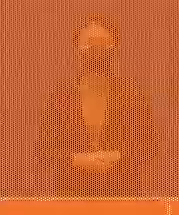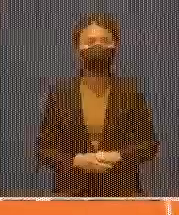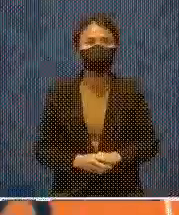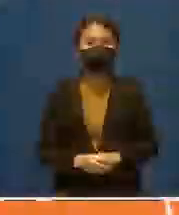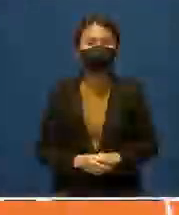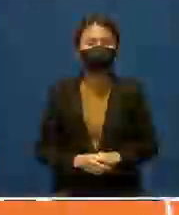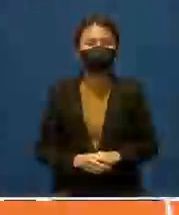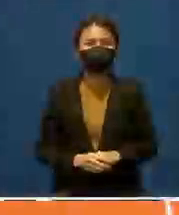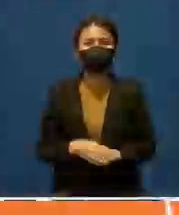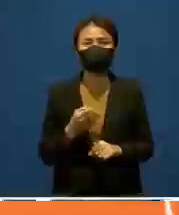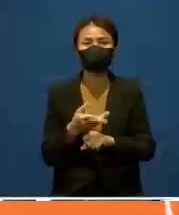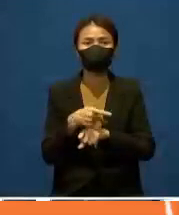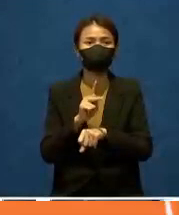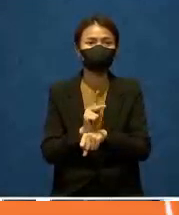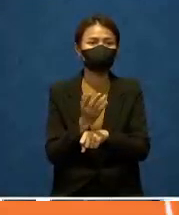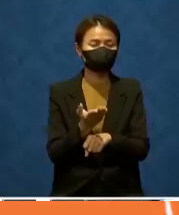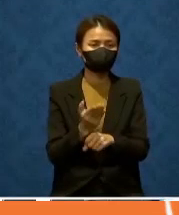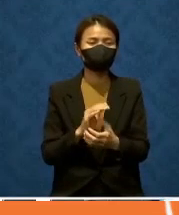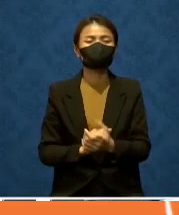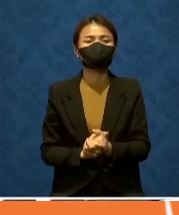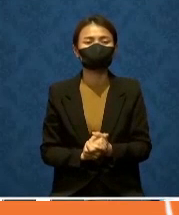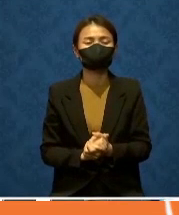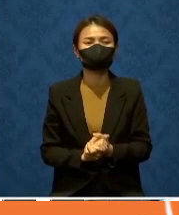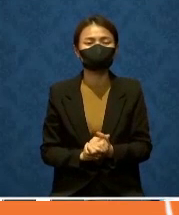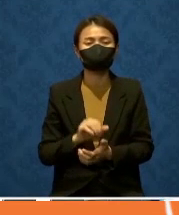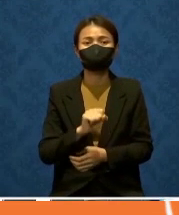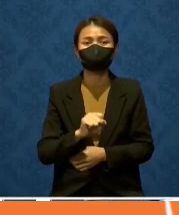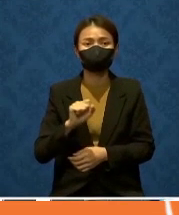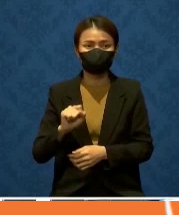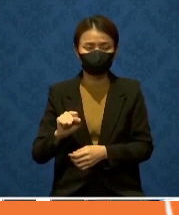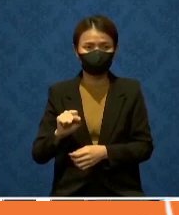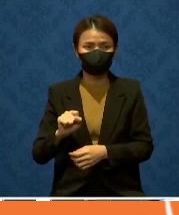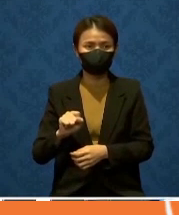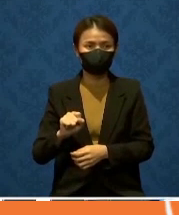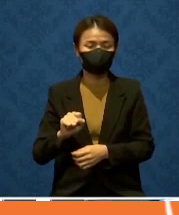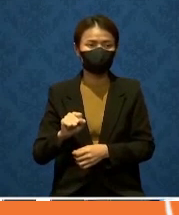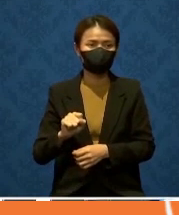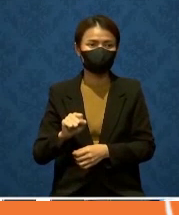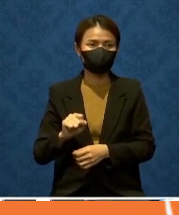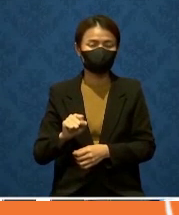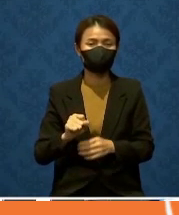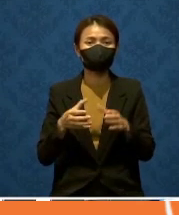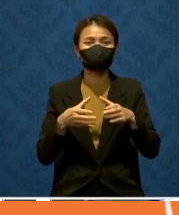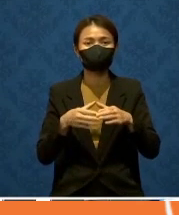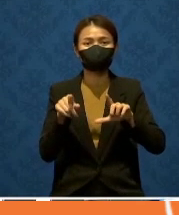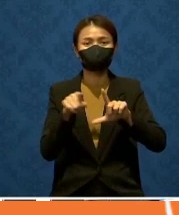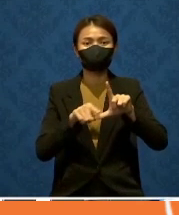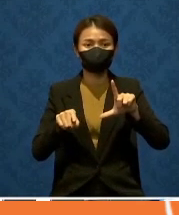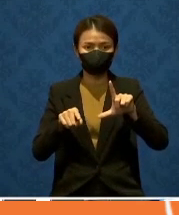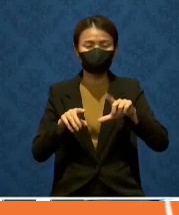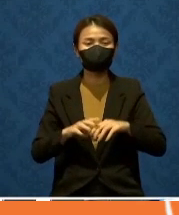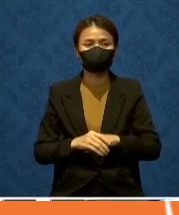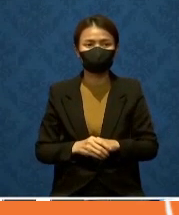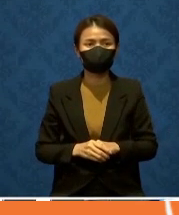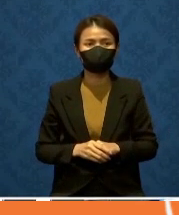ท่านประธานสภาที่เคารพกระผมมานพคีรีภูวดลสมาชิกสภาผู้แทนราษฎรพรรคก้าวไกลสสชาติพันธุ์